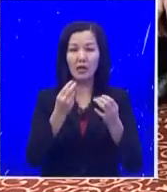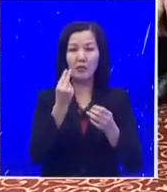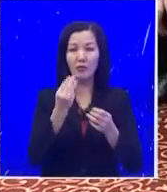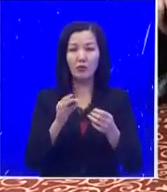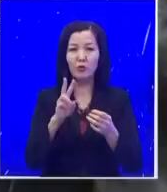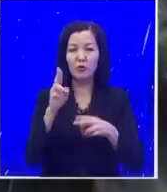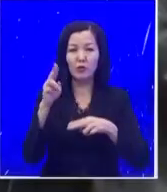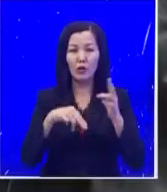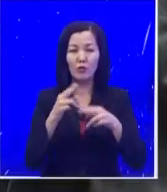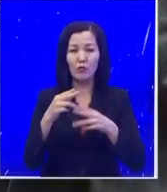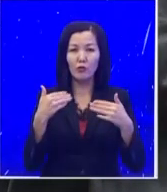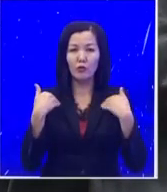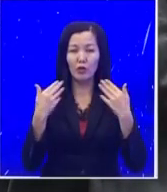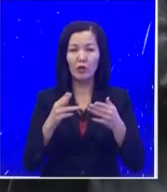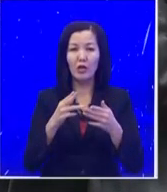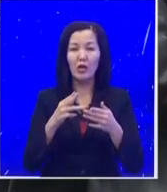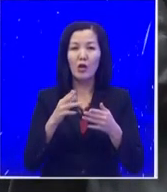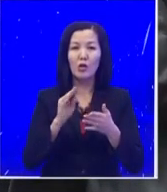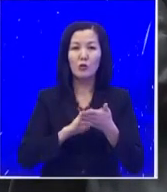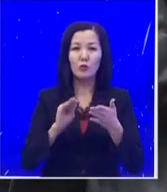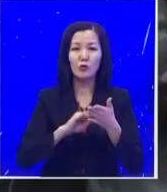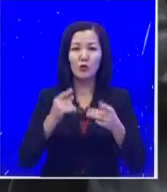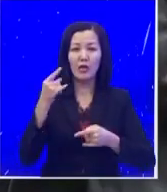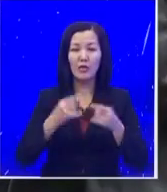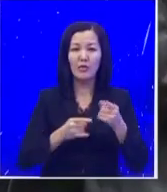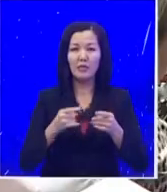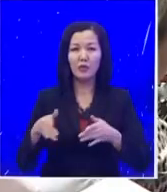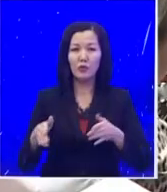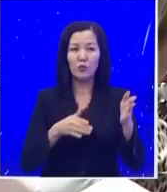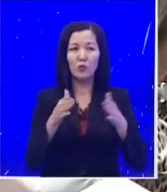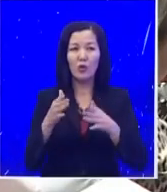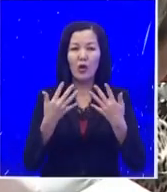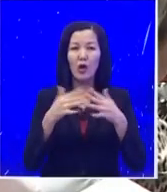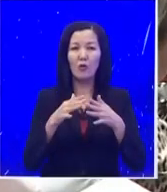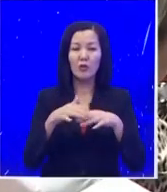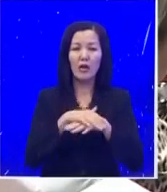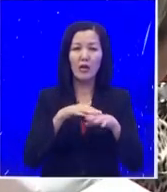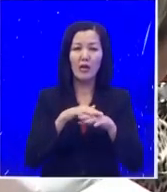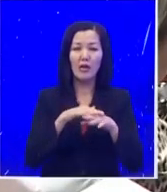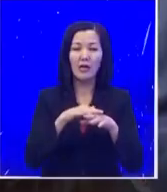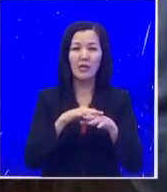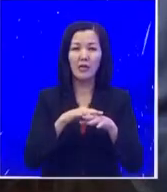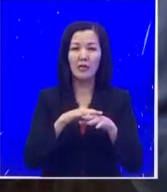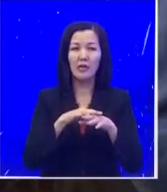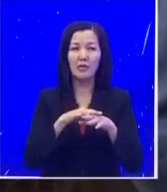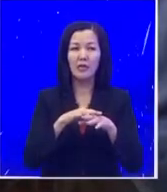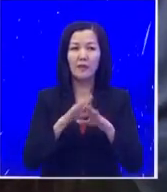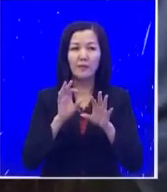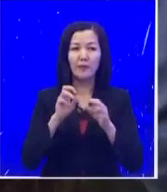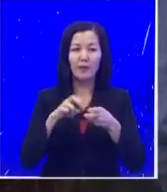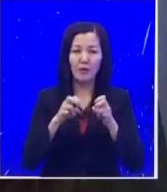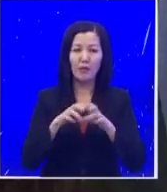сұрады. Журналист Қозыбай Құрман Тастөбенің тасталқан жолын көтерді. Ауылдағы ағайын аманатын арқалап келгендер де бар.